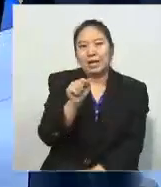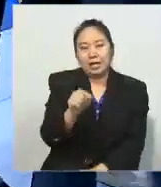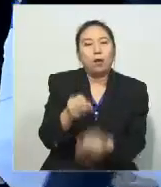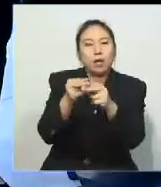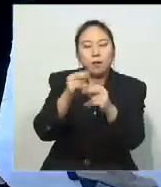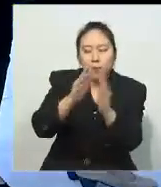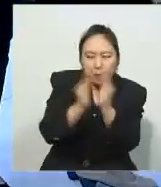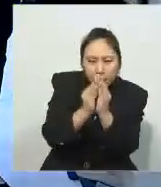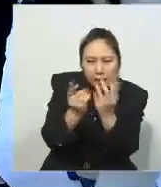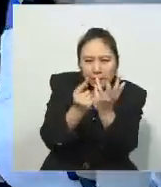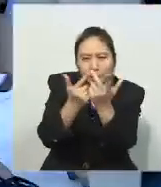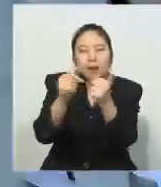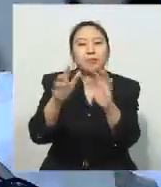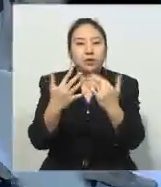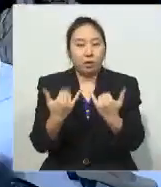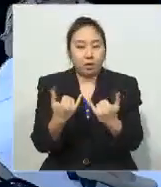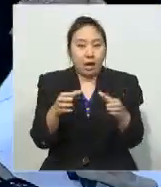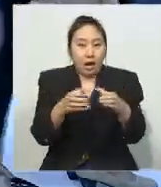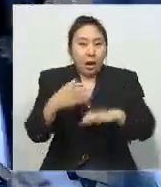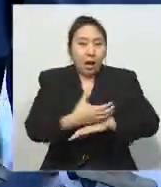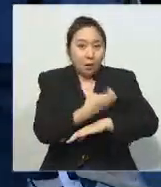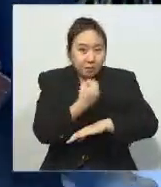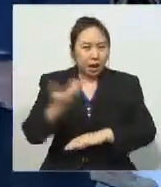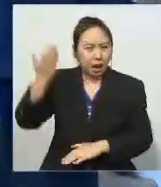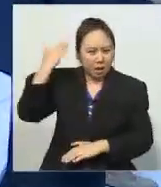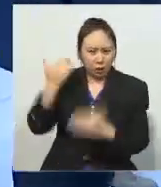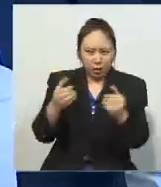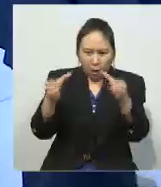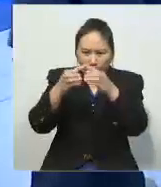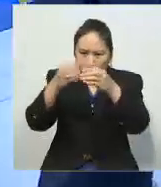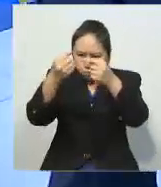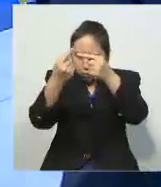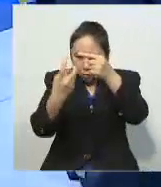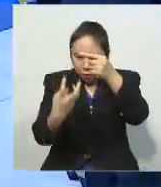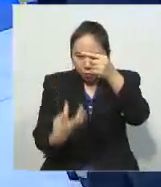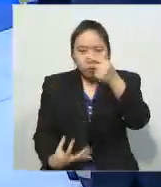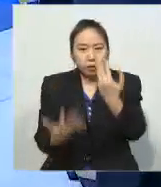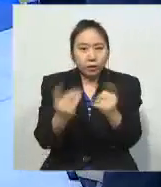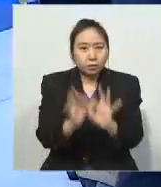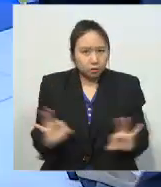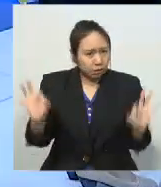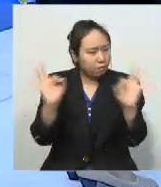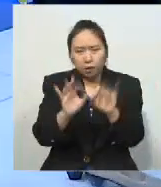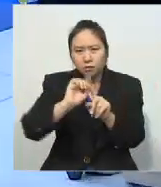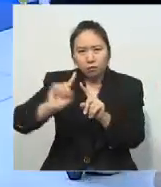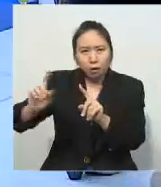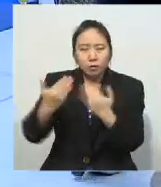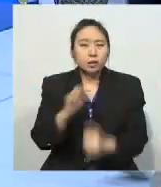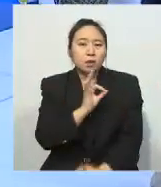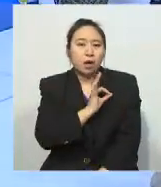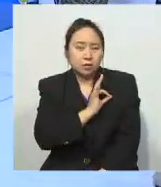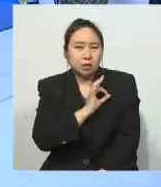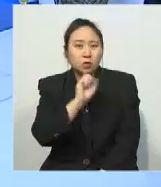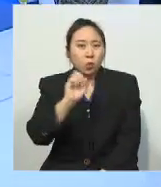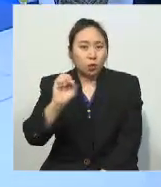นอกจากนี้พรรคการเมืองนั้นก็มีมากกว่าการเลือกตั้งครั้งที่ผ่านมาด้วยนะครับเพราะฉะนั้นตัวแปรสำคัญมีเยอะแยะมากมายทำให้สมาชิกสภา